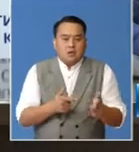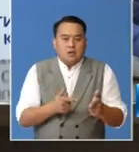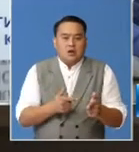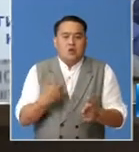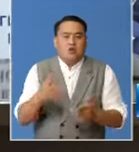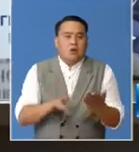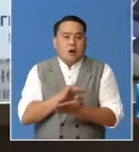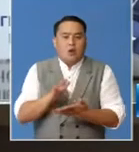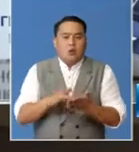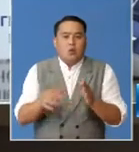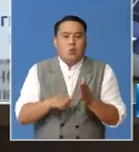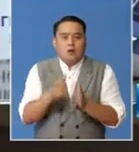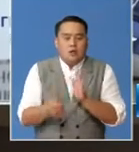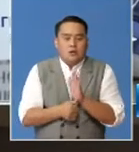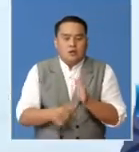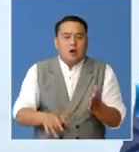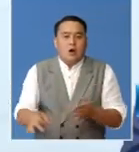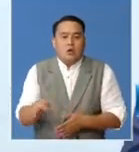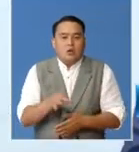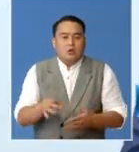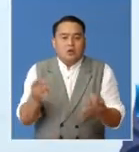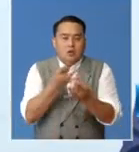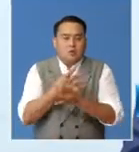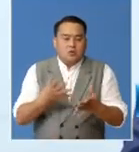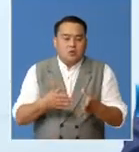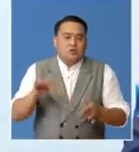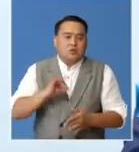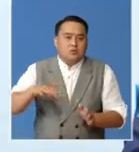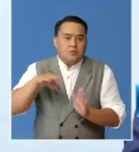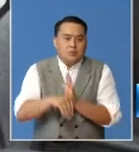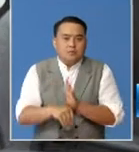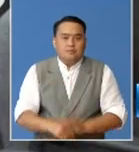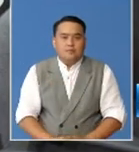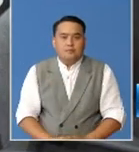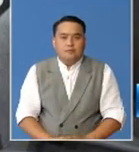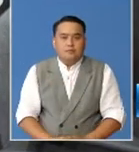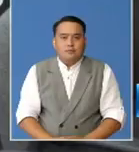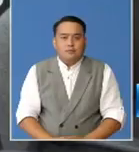3 қала және 16 аудан аумағындағы тарихи мәдени жәдігерлер енгізілген.